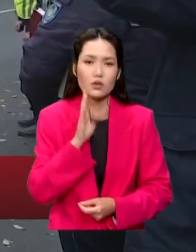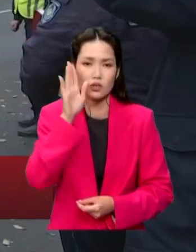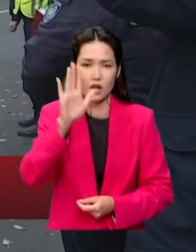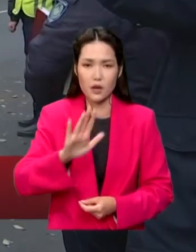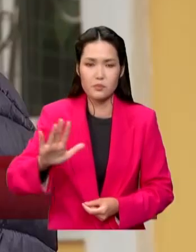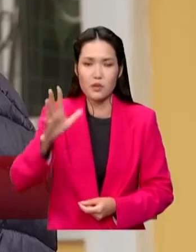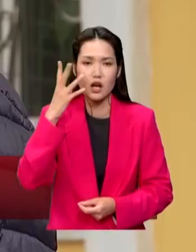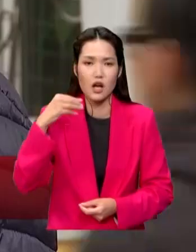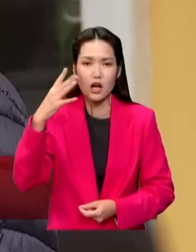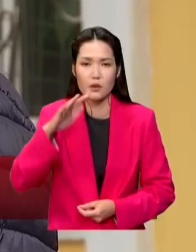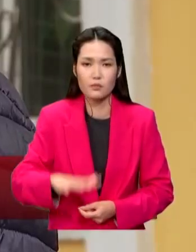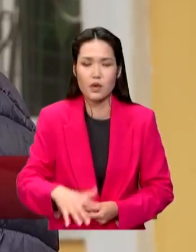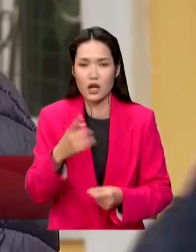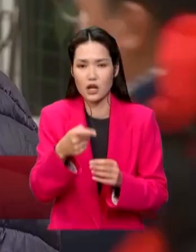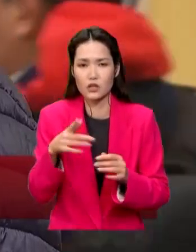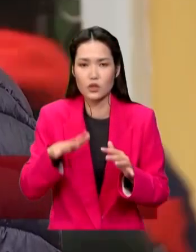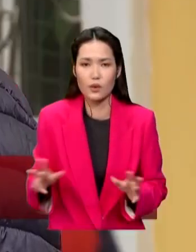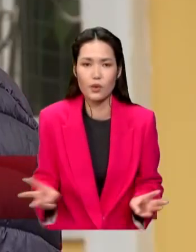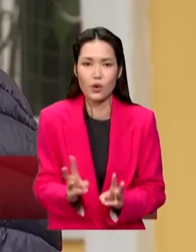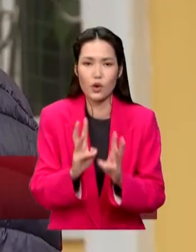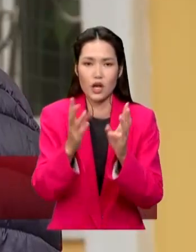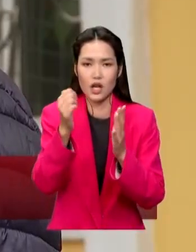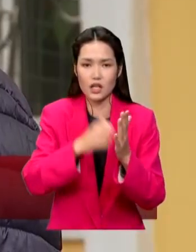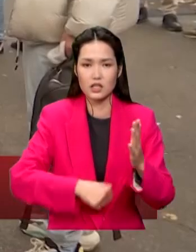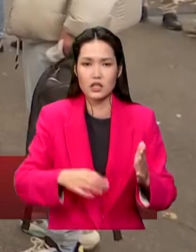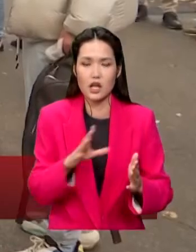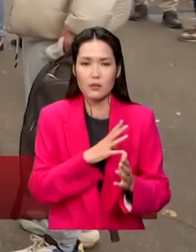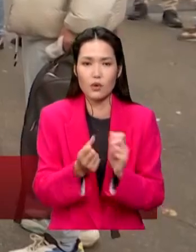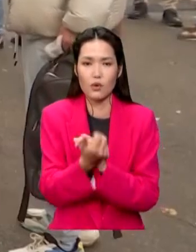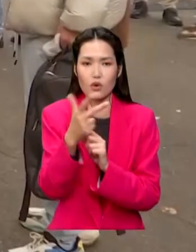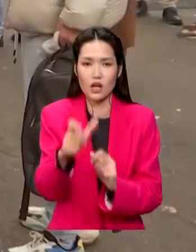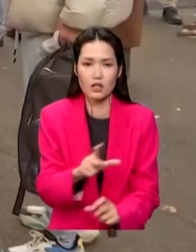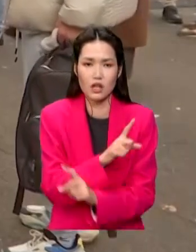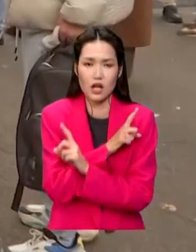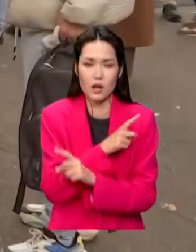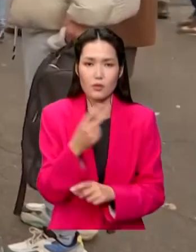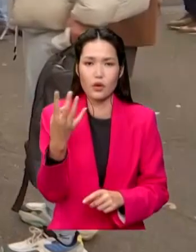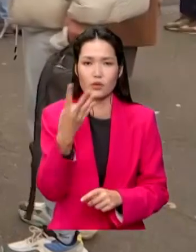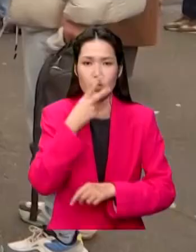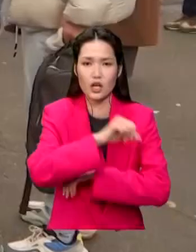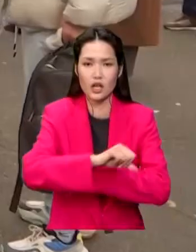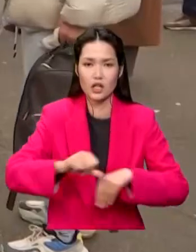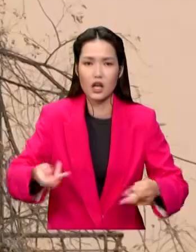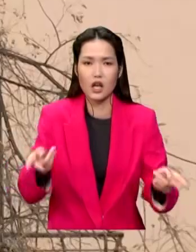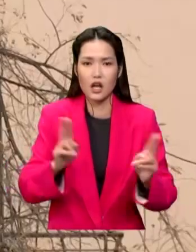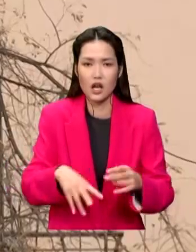5-те Алматыдағы хостелдің бірінен өрт шықты. Салдарынан 13 адам қайтыс болды. Олардың 4-теуі шетелдік,